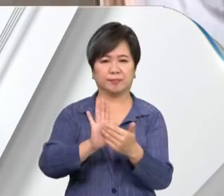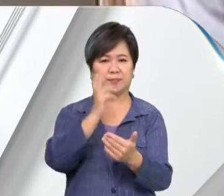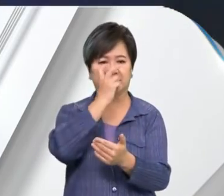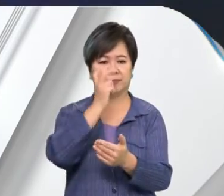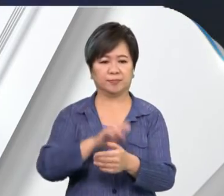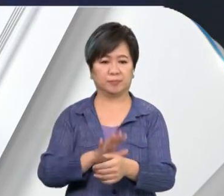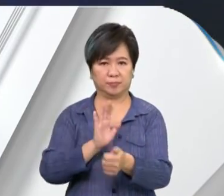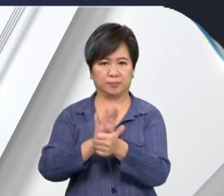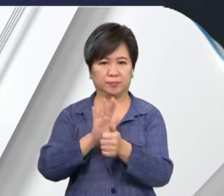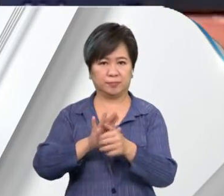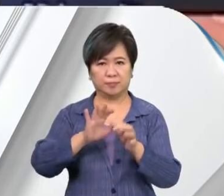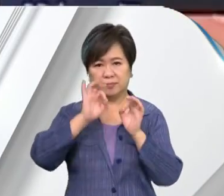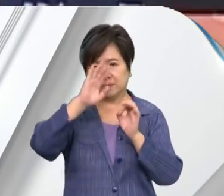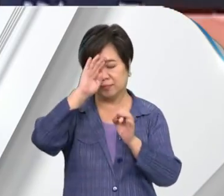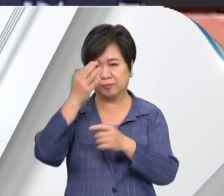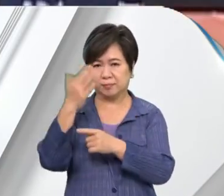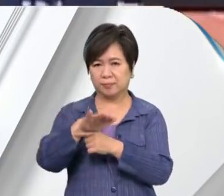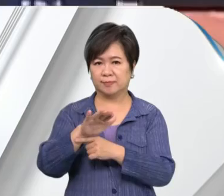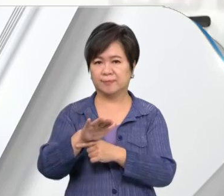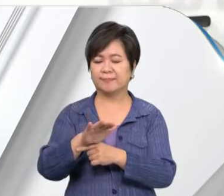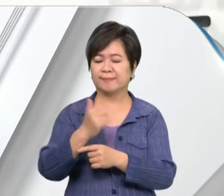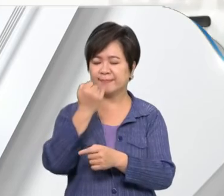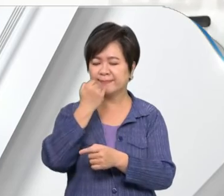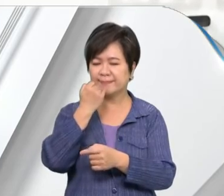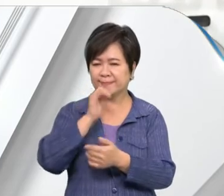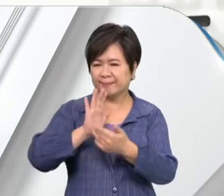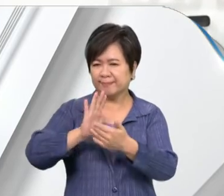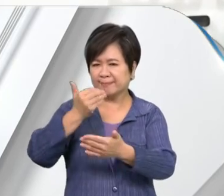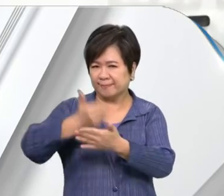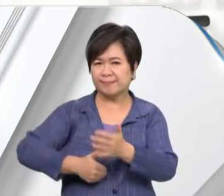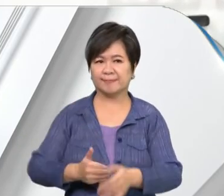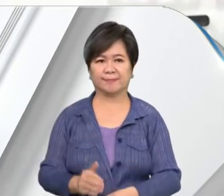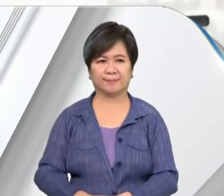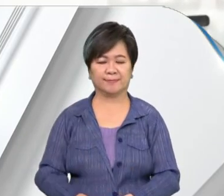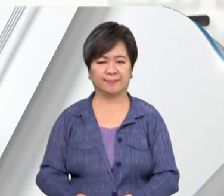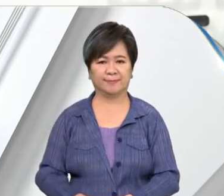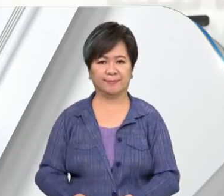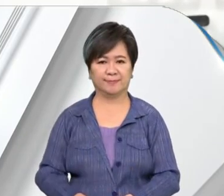效降低癌症的死亡率，来提高存活率。下个新闻，你白云千日台北报道。